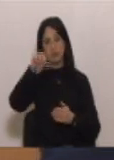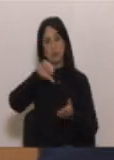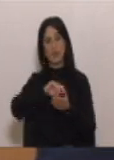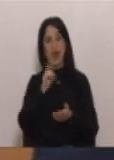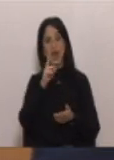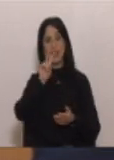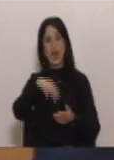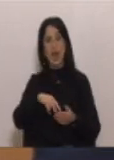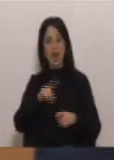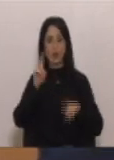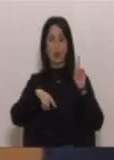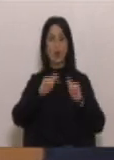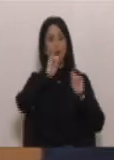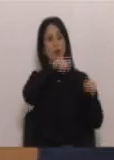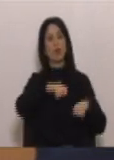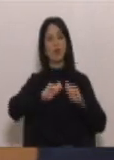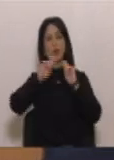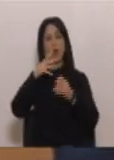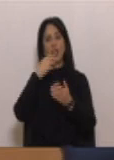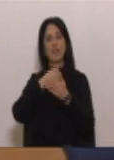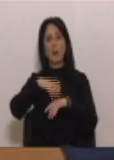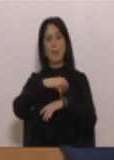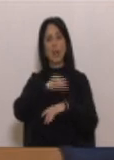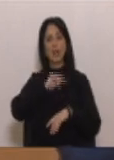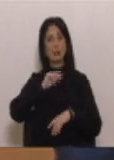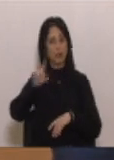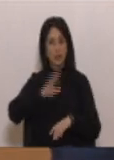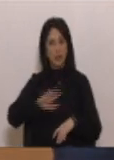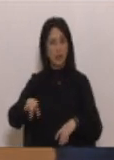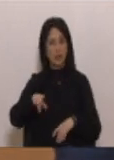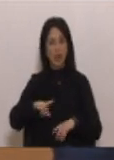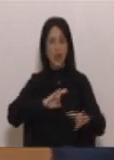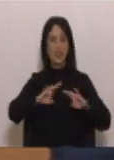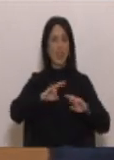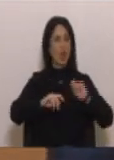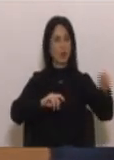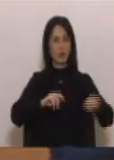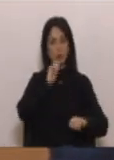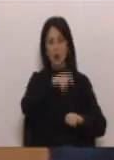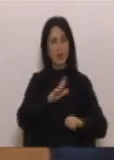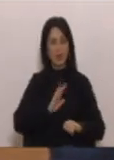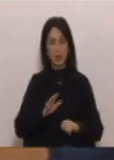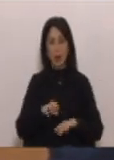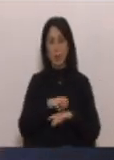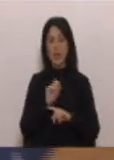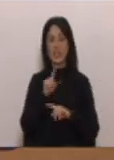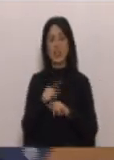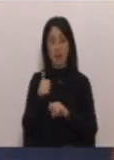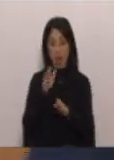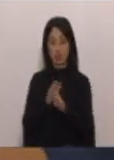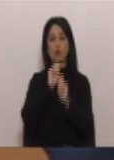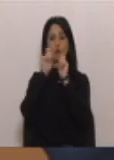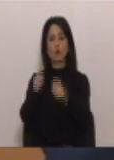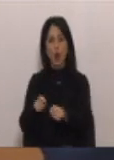ლარად? ხან როგორ ჩუქნიდა ხოლმე თავის პარტიულ მუშაკებს, ხან ტერორისტვის, ხან რაღაც პარტიული დავალების კარგად